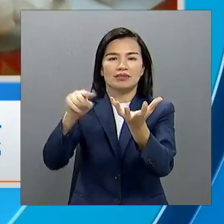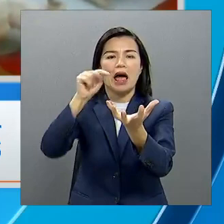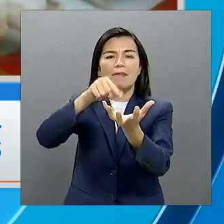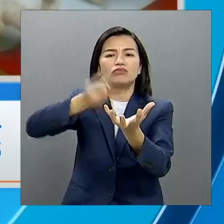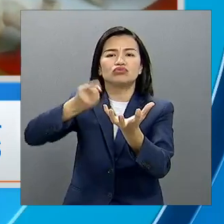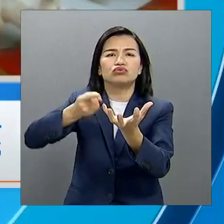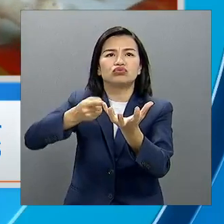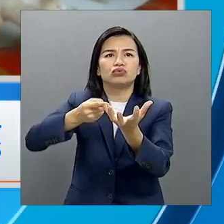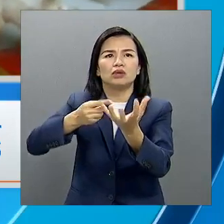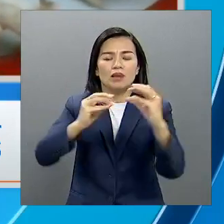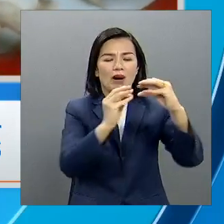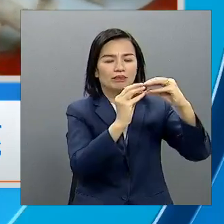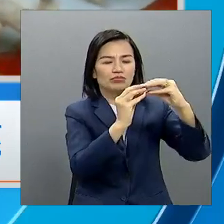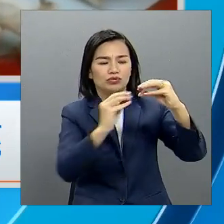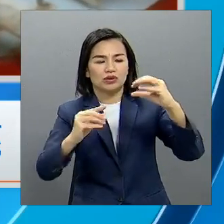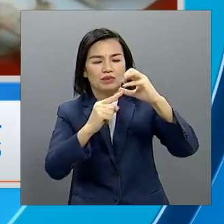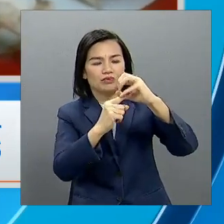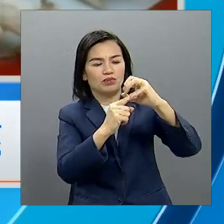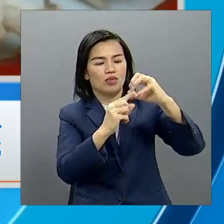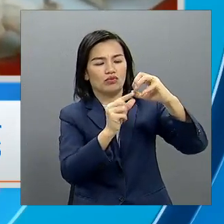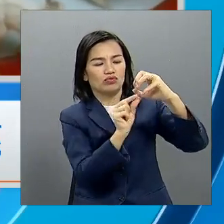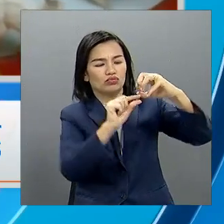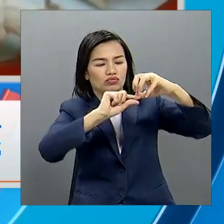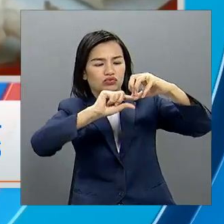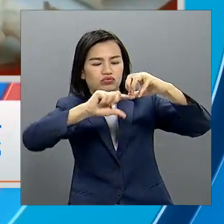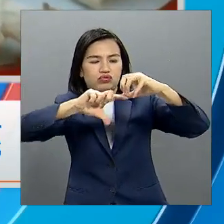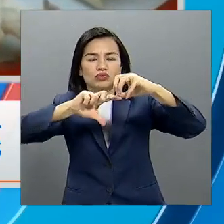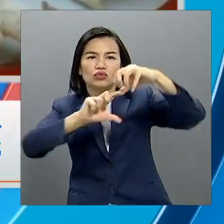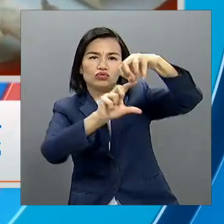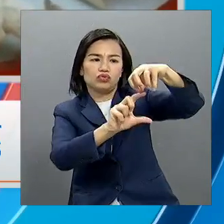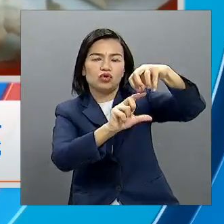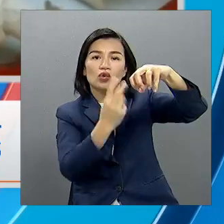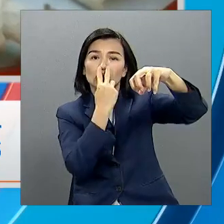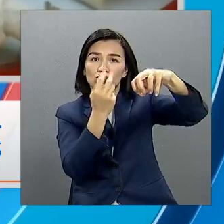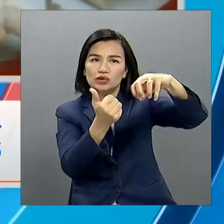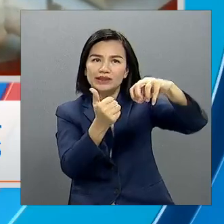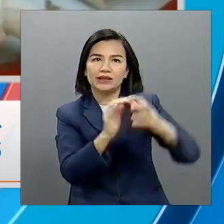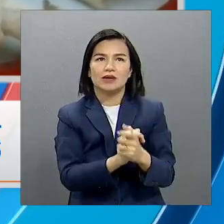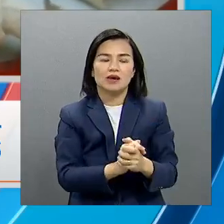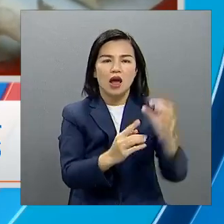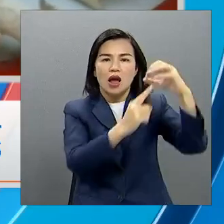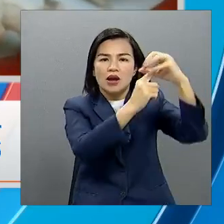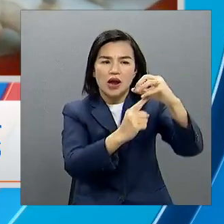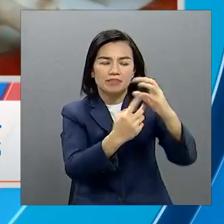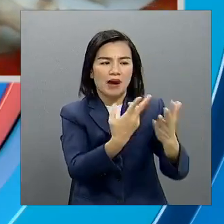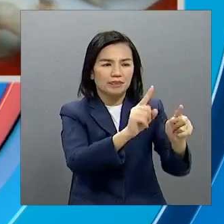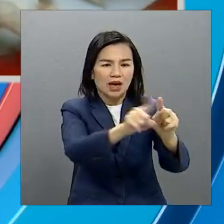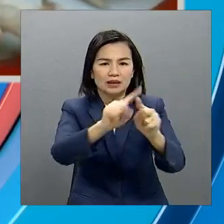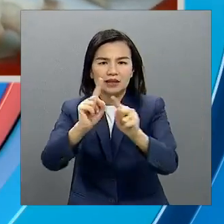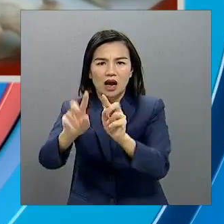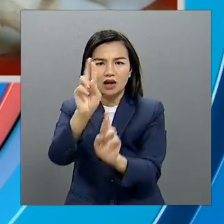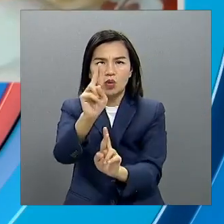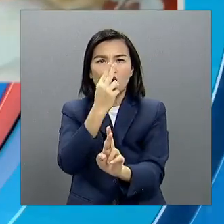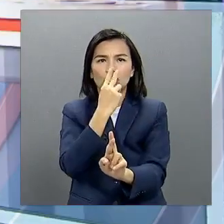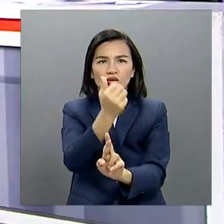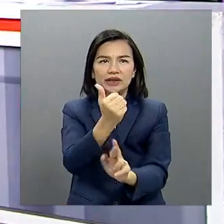าวๆหน่อยต้นจะสูงๆหน่อย ต้องเลือกกันให้ดีๆนะครับช่วงนี้เห็ดออกเยอะช่วงหน้าฝนระมัดระวังกันหน่อยถ้าเกิดว่ากินเห็ด